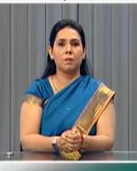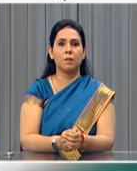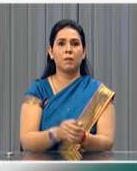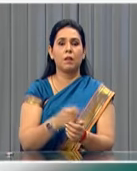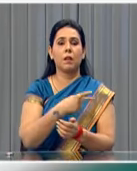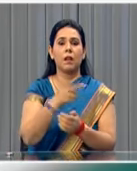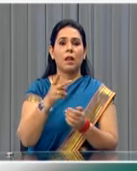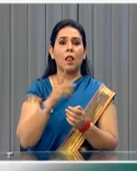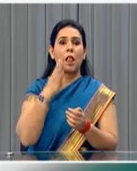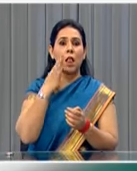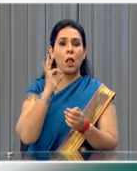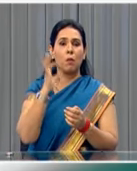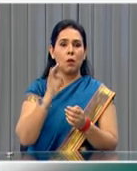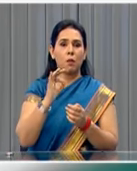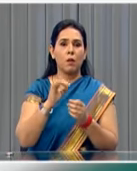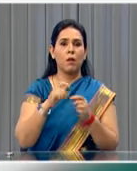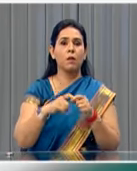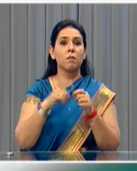अनेक विशेषताएं हैं,